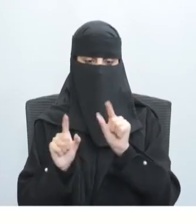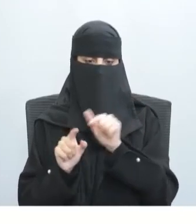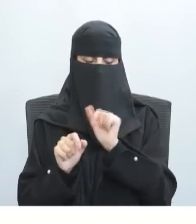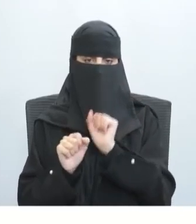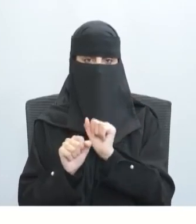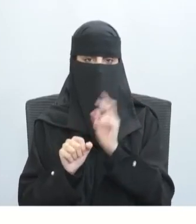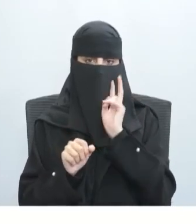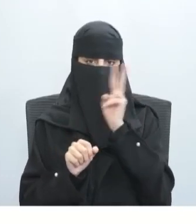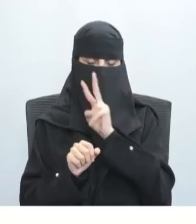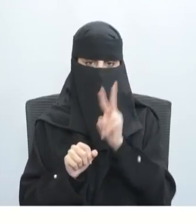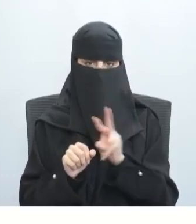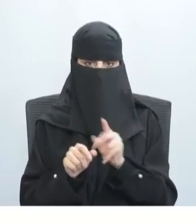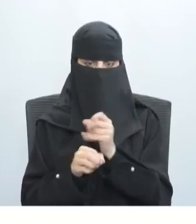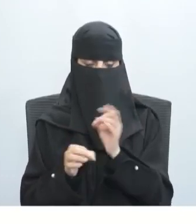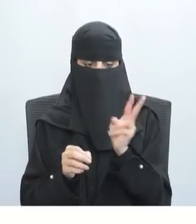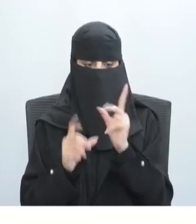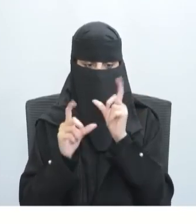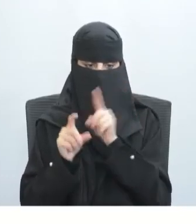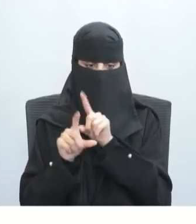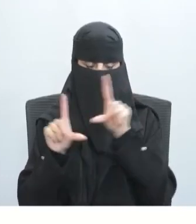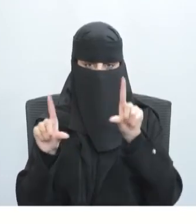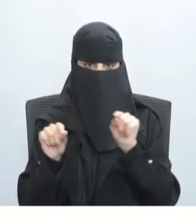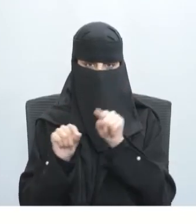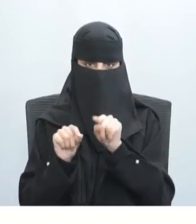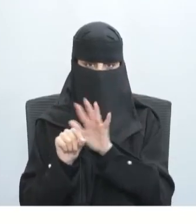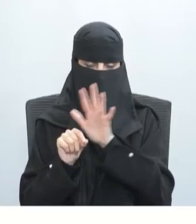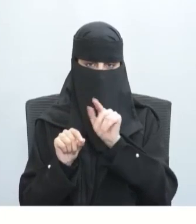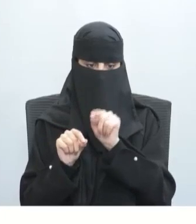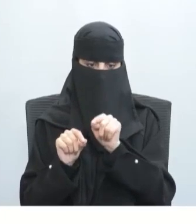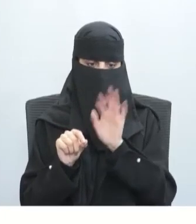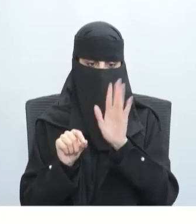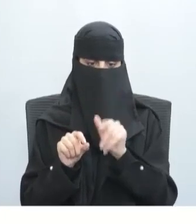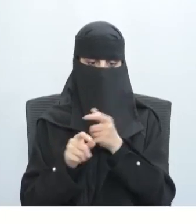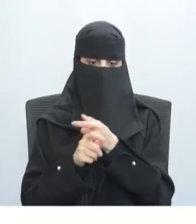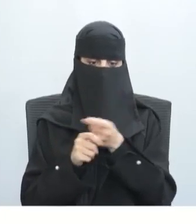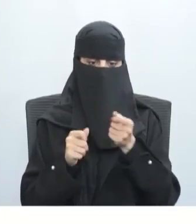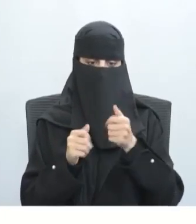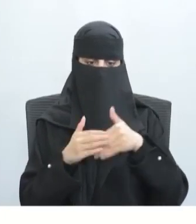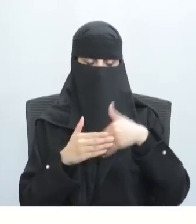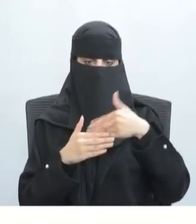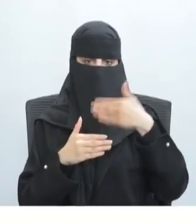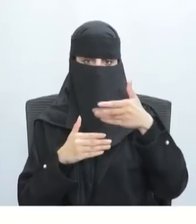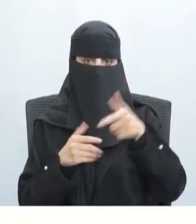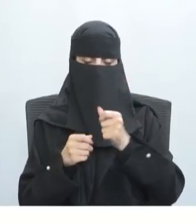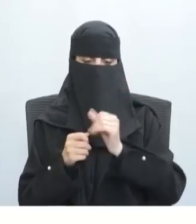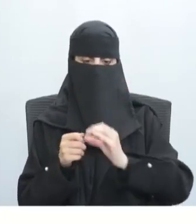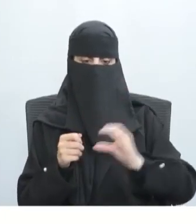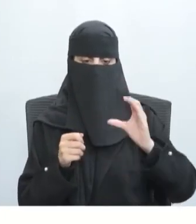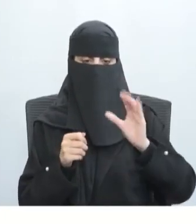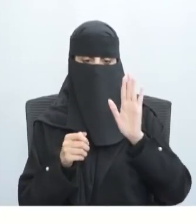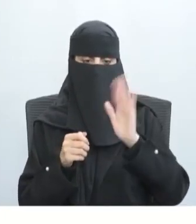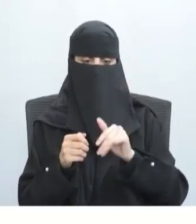من خلال هذه الصوره او من خلال هذا الشكل ذكرنا هنالك القيمه المستقبليه التراكميه او ما